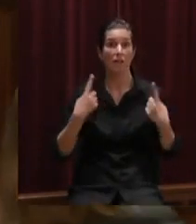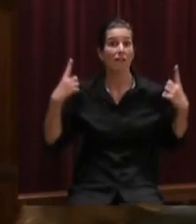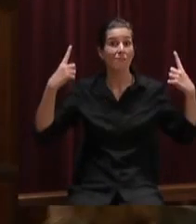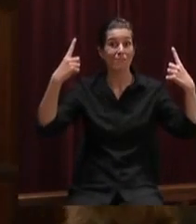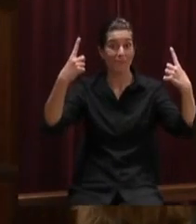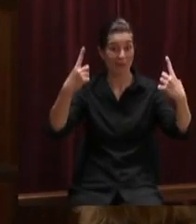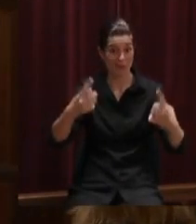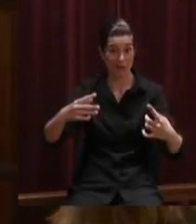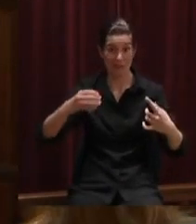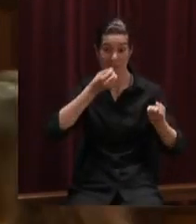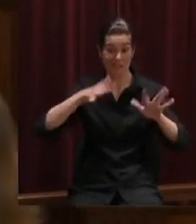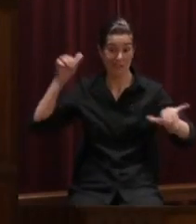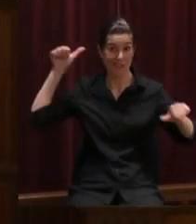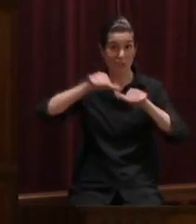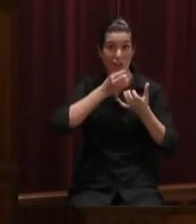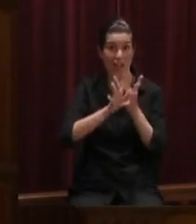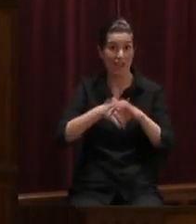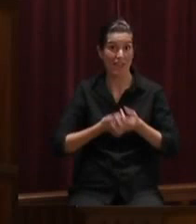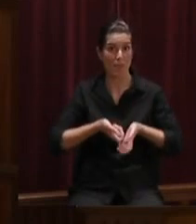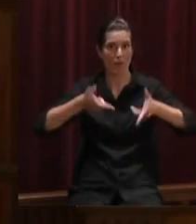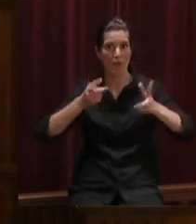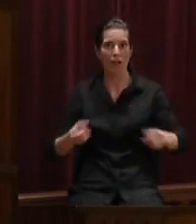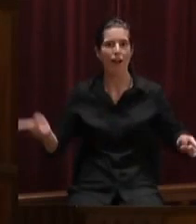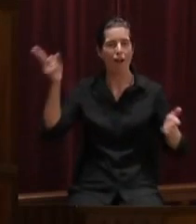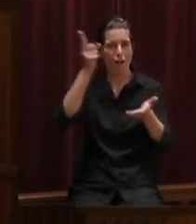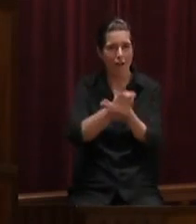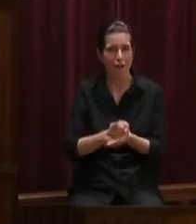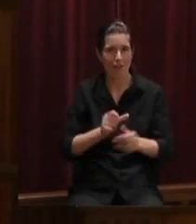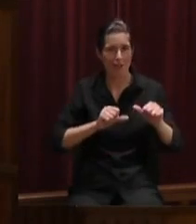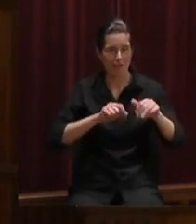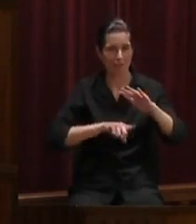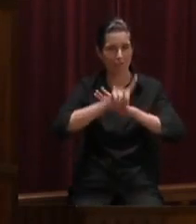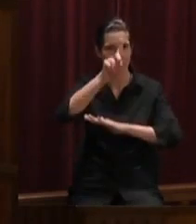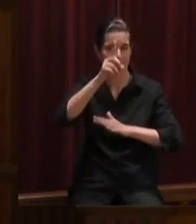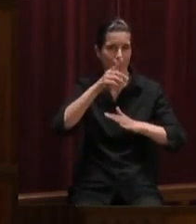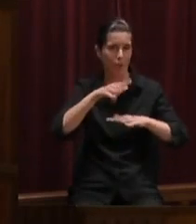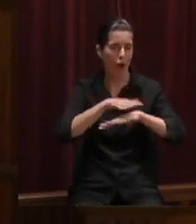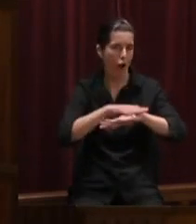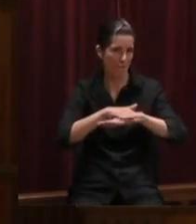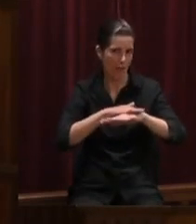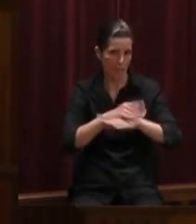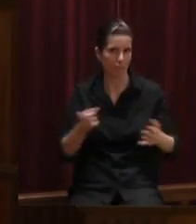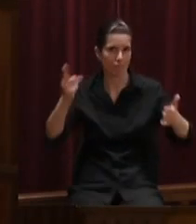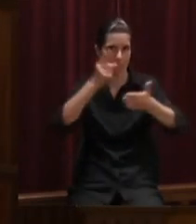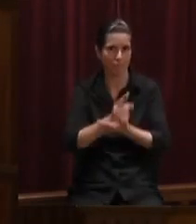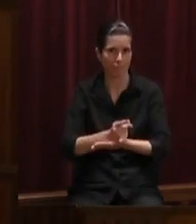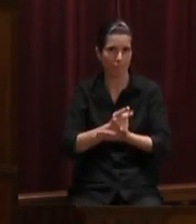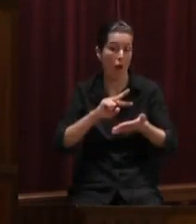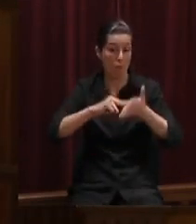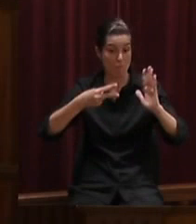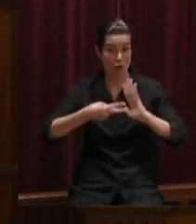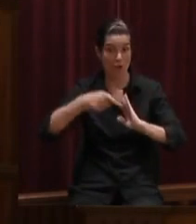història democràtica, varen revalidar un govern progressista, donant el seu suport al projecte que està modernitzant la nostra